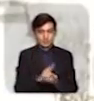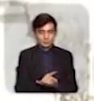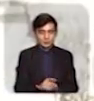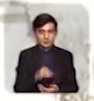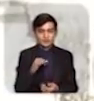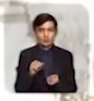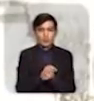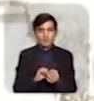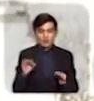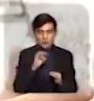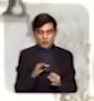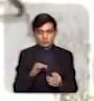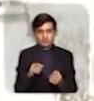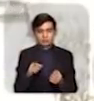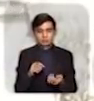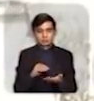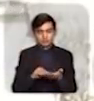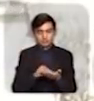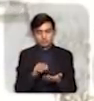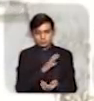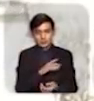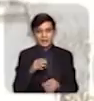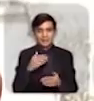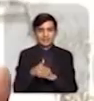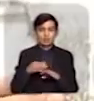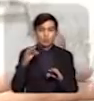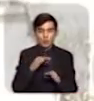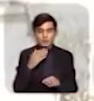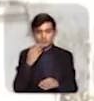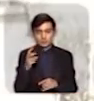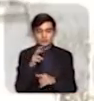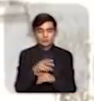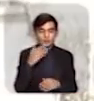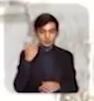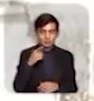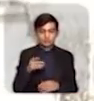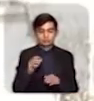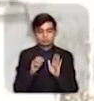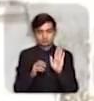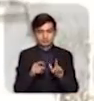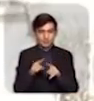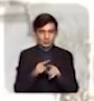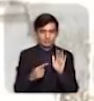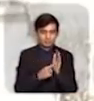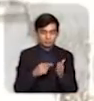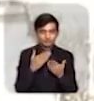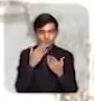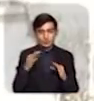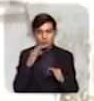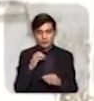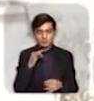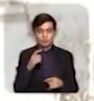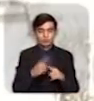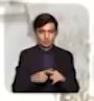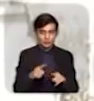документ. Жадынама бұл шартты құжат. Оны менеджер сізге кредит жөнінде кеңес сұрап барғанда береді. Ал титулды бет – бұл келісім шарт қосымшасы болады.